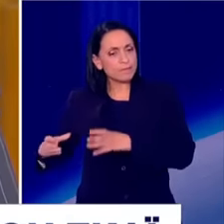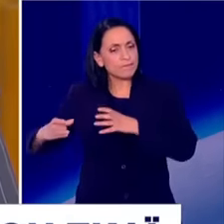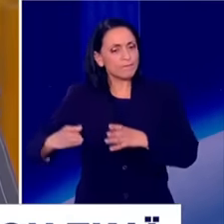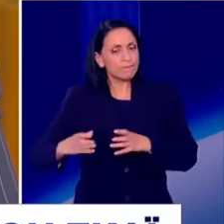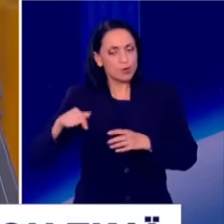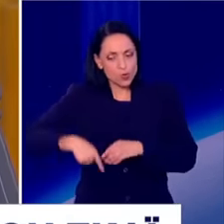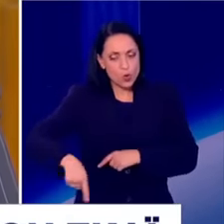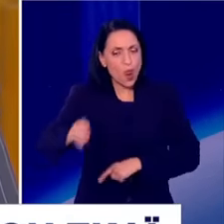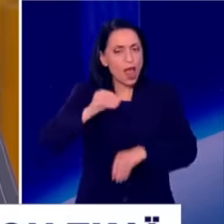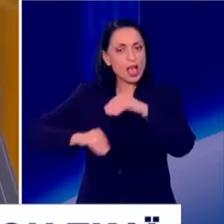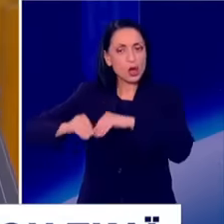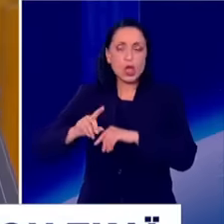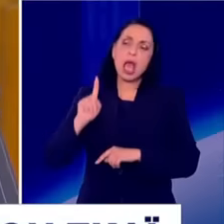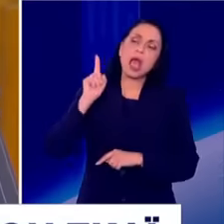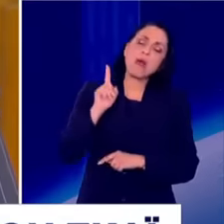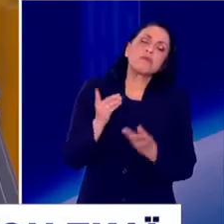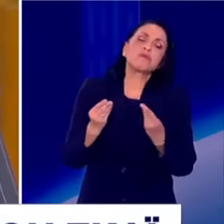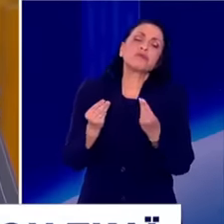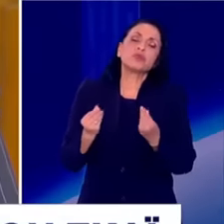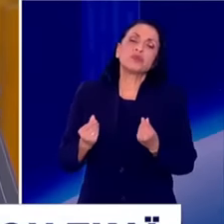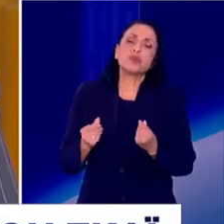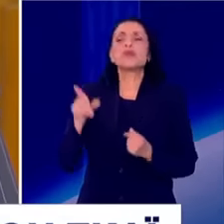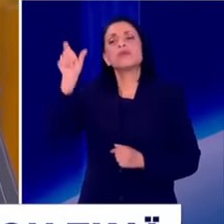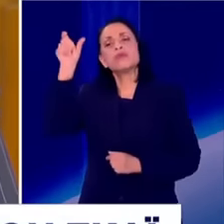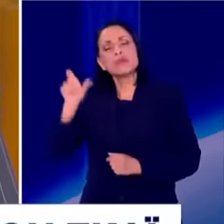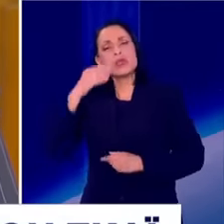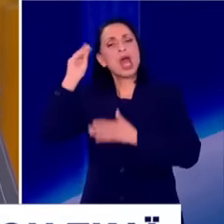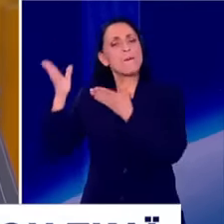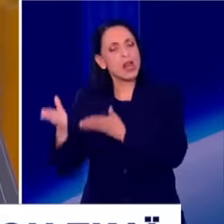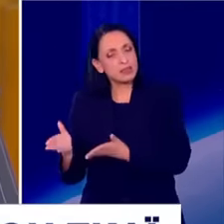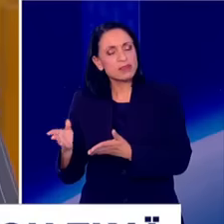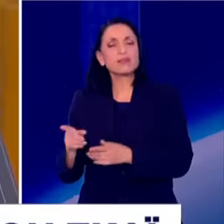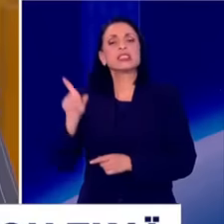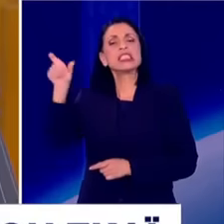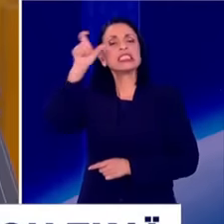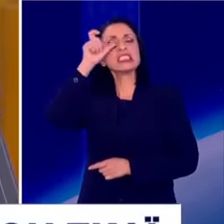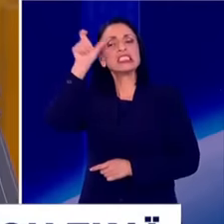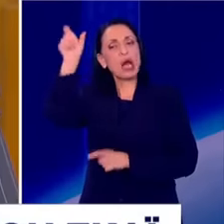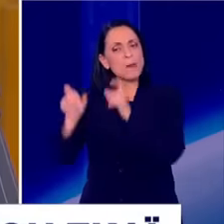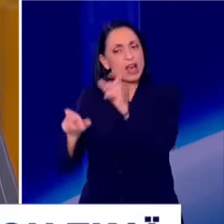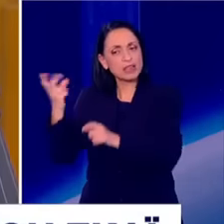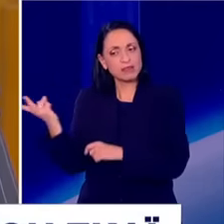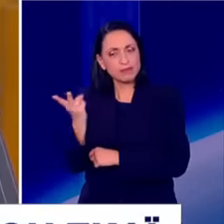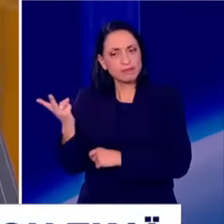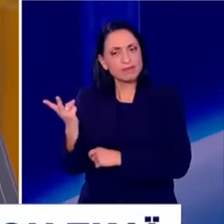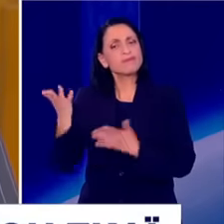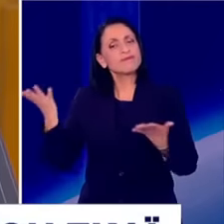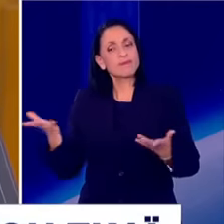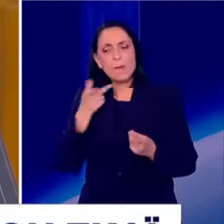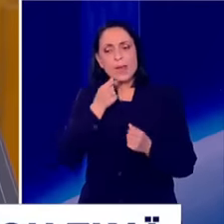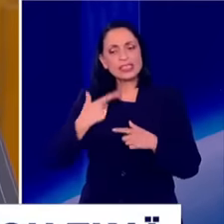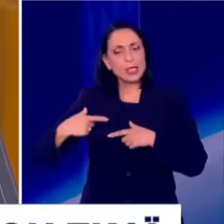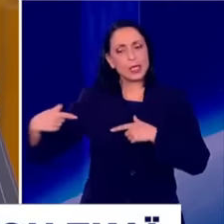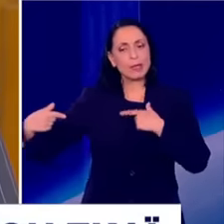εκλογική μάχη? Με τον έναν ή τον άλλο τρόπο, και ο κύριος Καραμαλής και ο κύριος Σαμαράς έχουν πάει κάποιες αποστάσεις